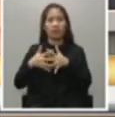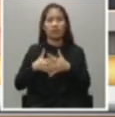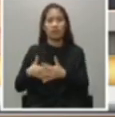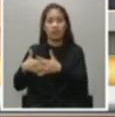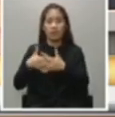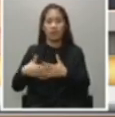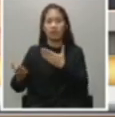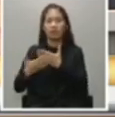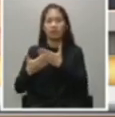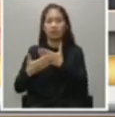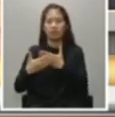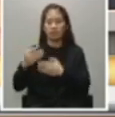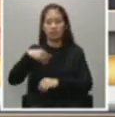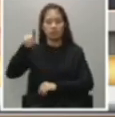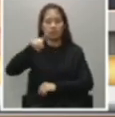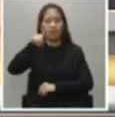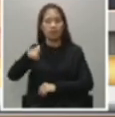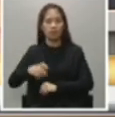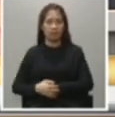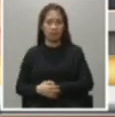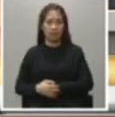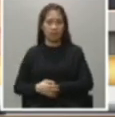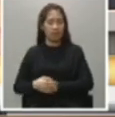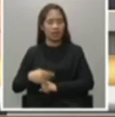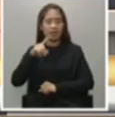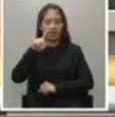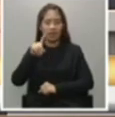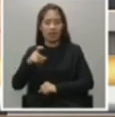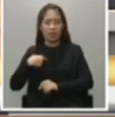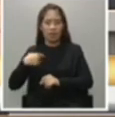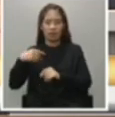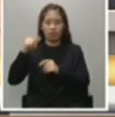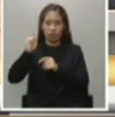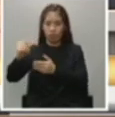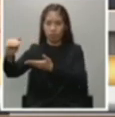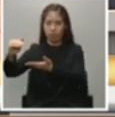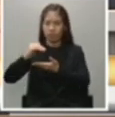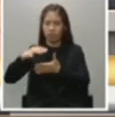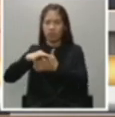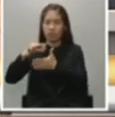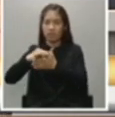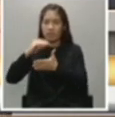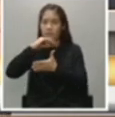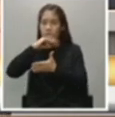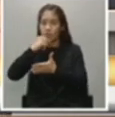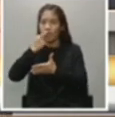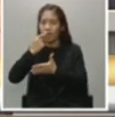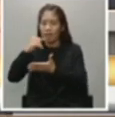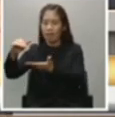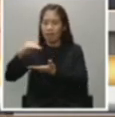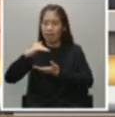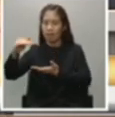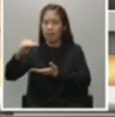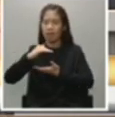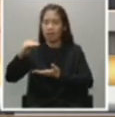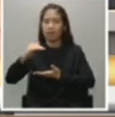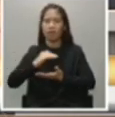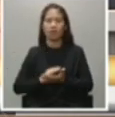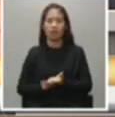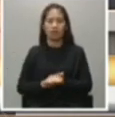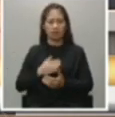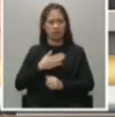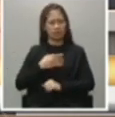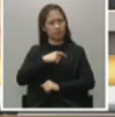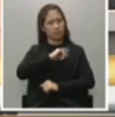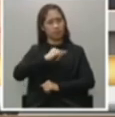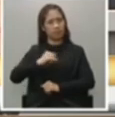ทวงถามคำมั่นสัญญาและกดดันไทยให้นำเข้าเนื้อหมูที่มีสารเร่งเนื้อแดงจากสหรัฐในที่สุดดิฉันไม่